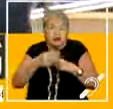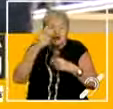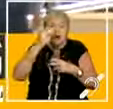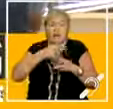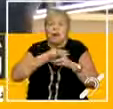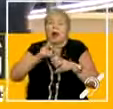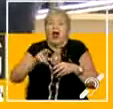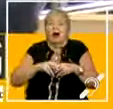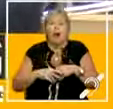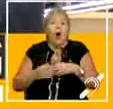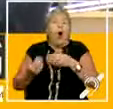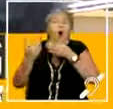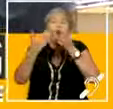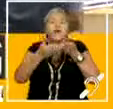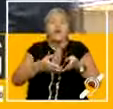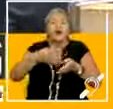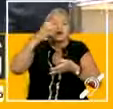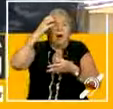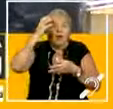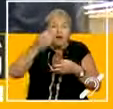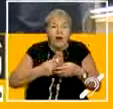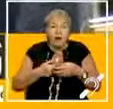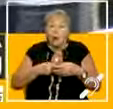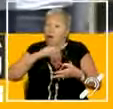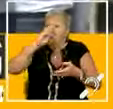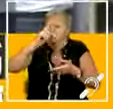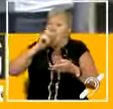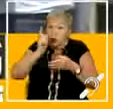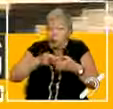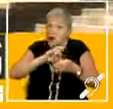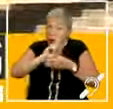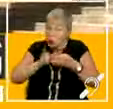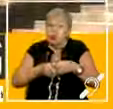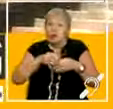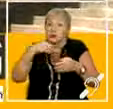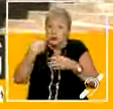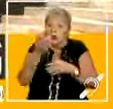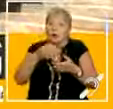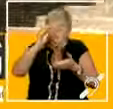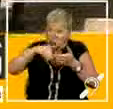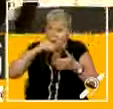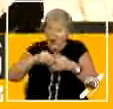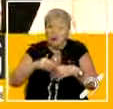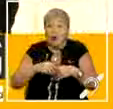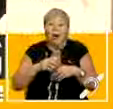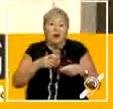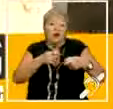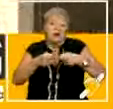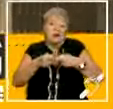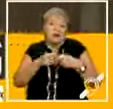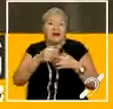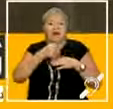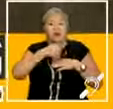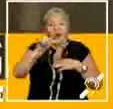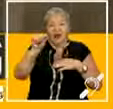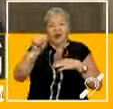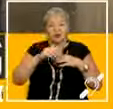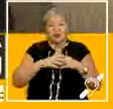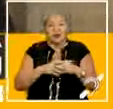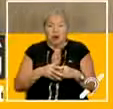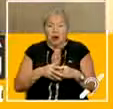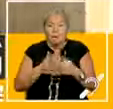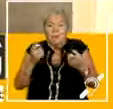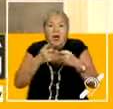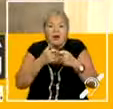Oferta guvernului, deși a fost adoptată prin ordonanță de urgență, este respinsă de sindicaliști. Ce se întâmplă cu